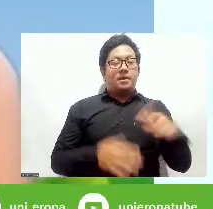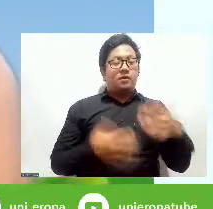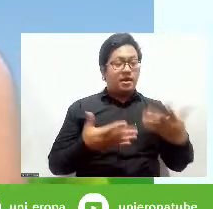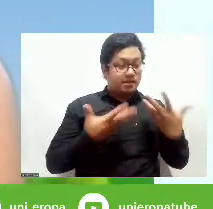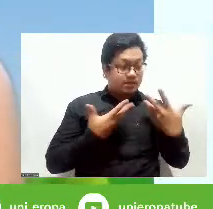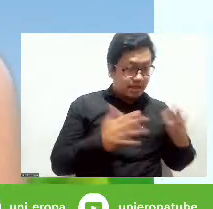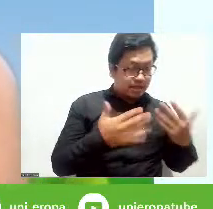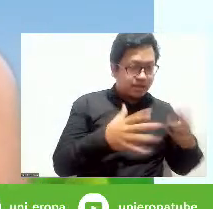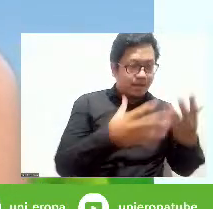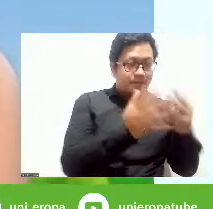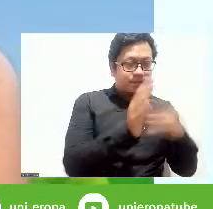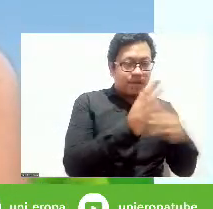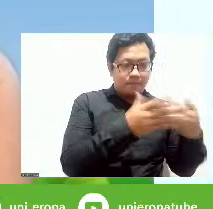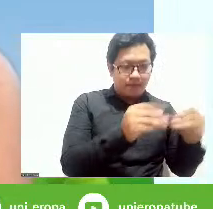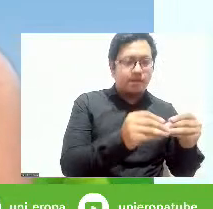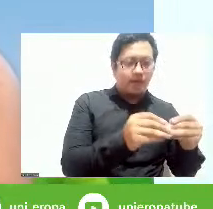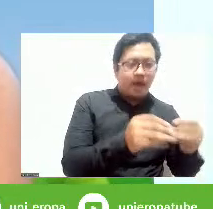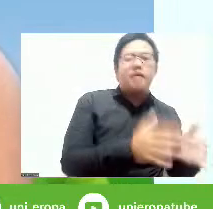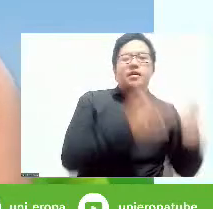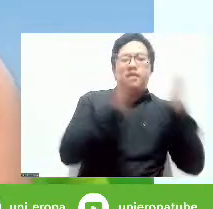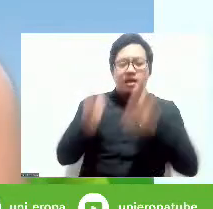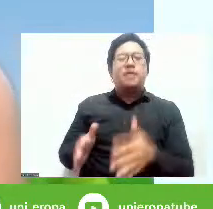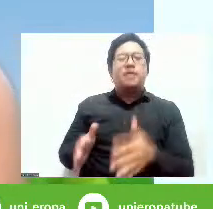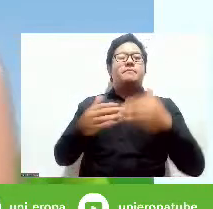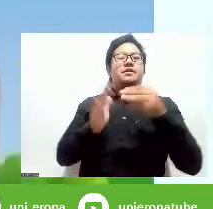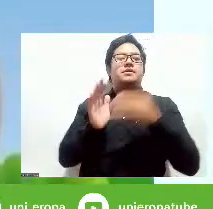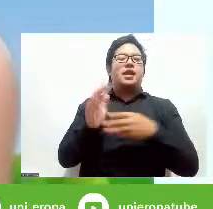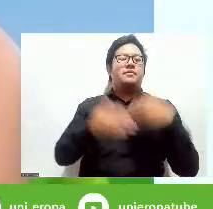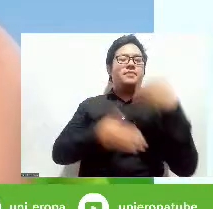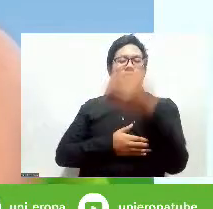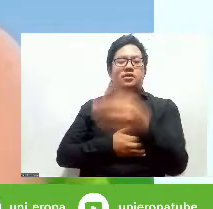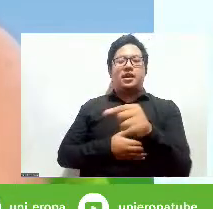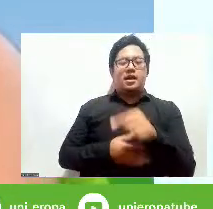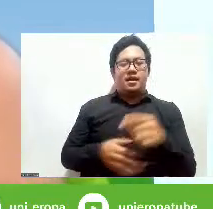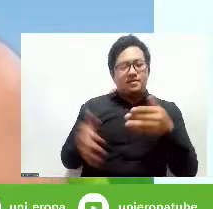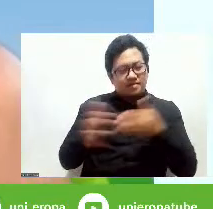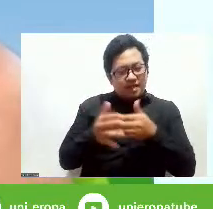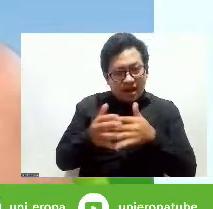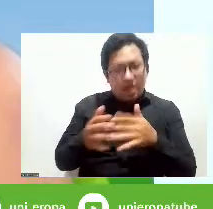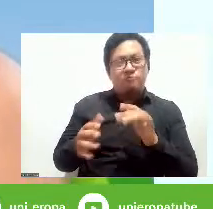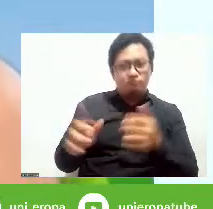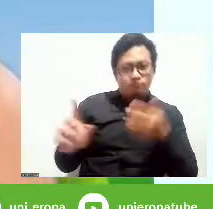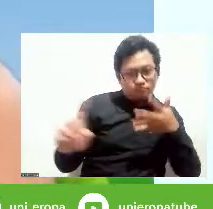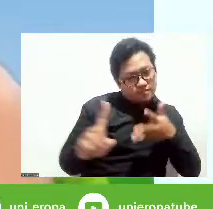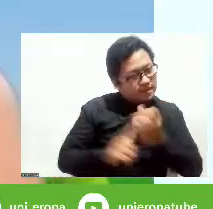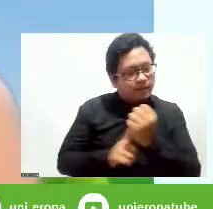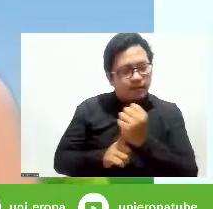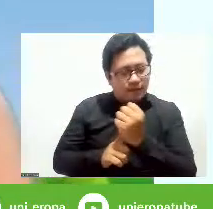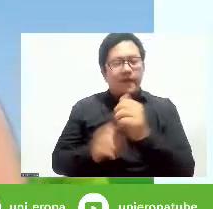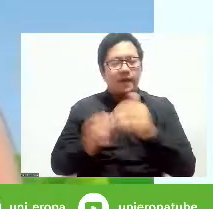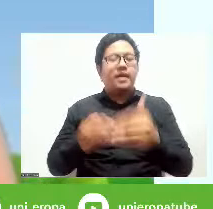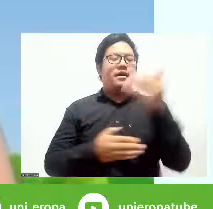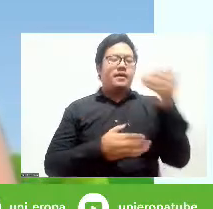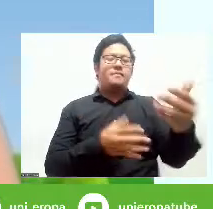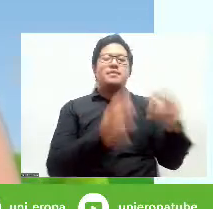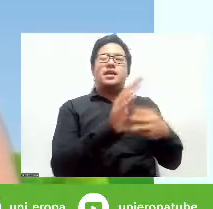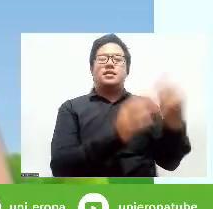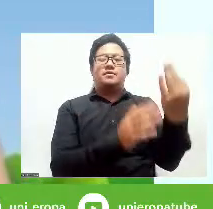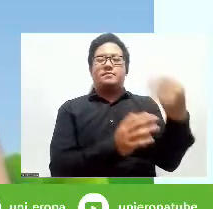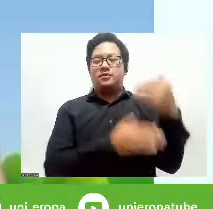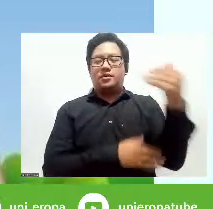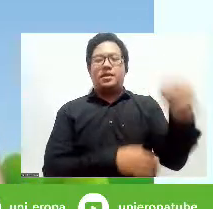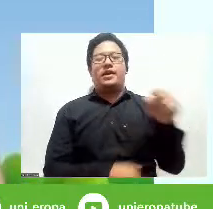isi yang berikutnya tantang diri pada isu tersebut selesai berikutnya lagi harus satu persatu dan pilih isu lingkungan